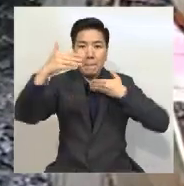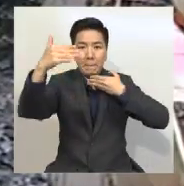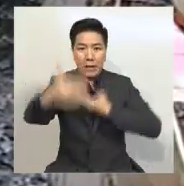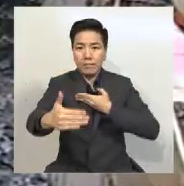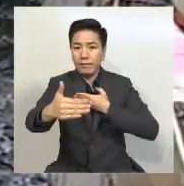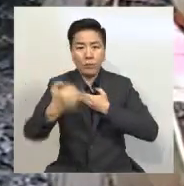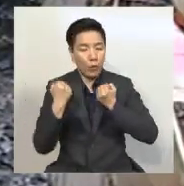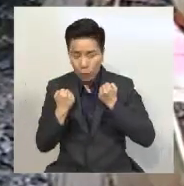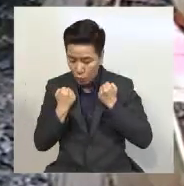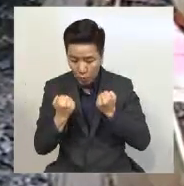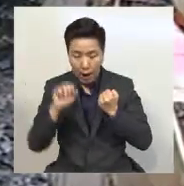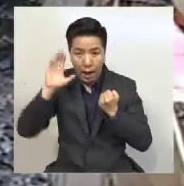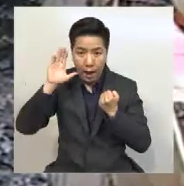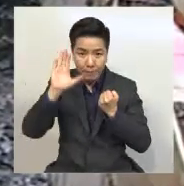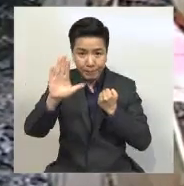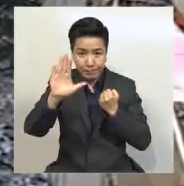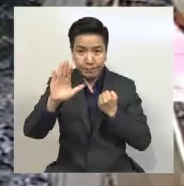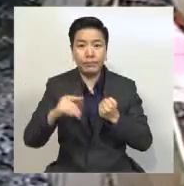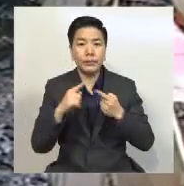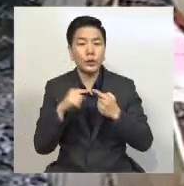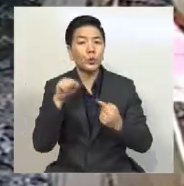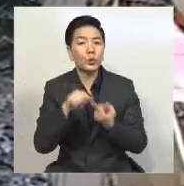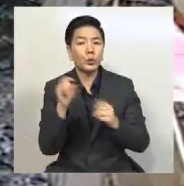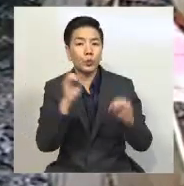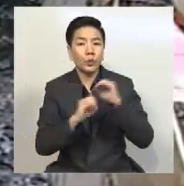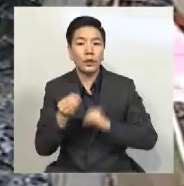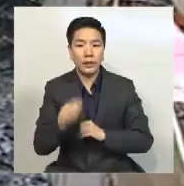ห้ามมิให้รถผ่านไปผ่านมาแต่อย่างใดครับเพื่อความปลอดภัย